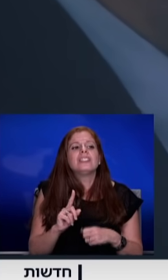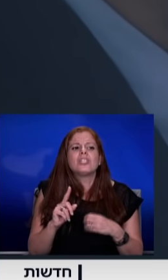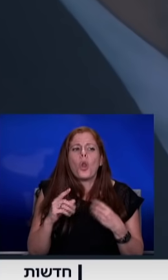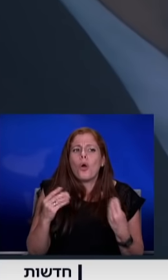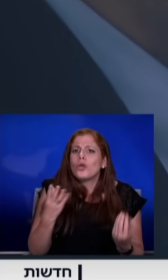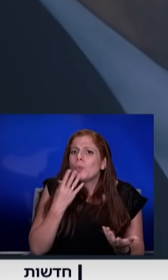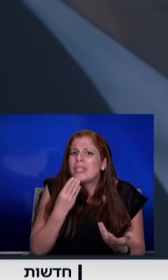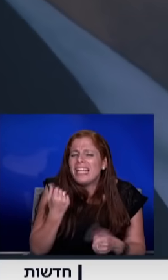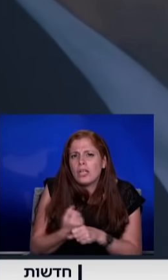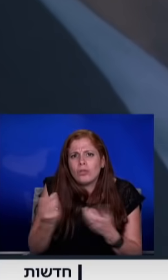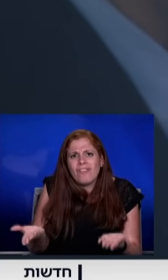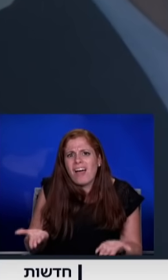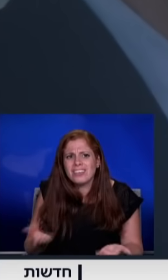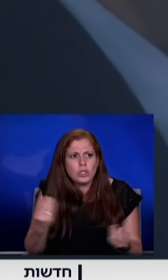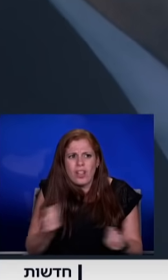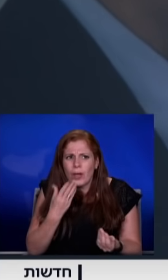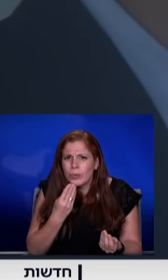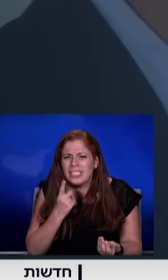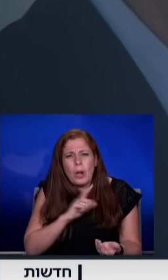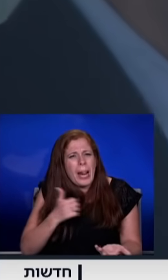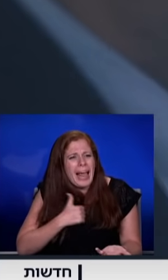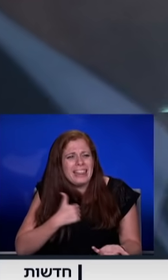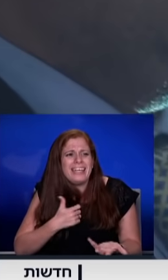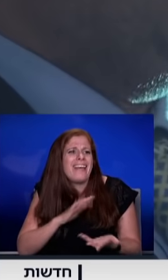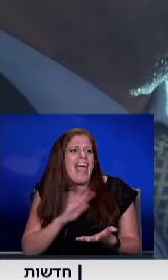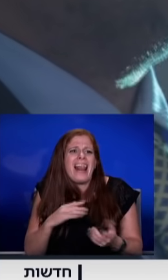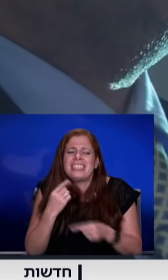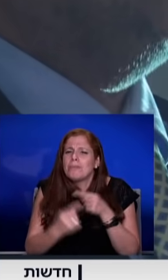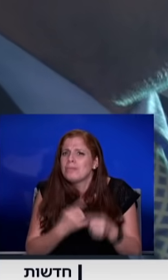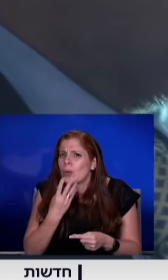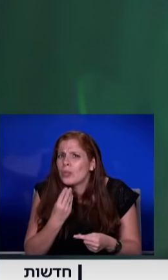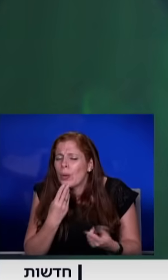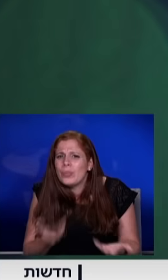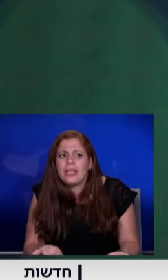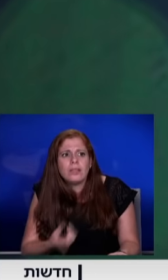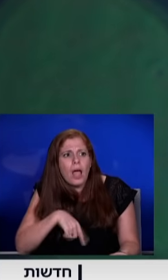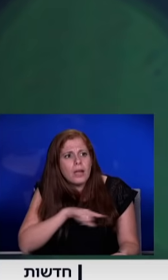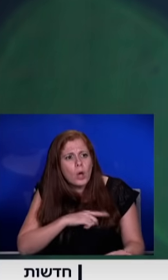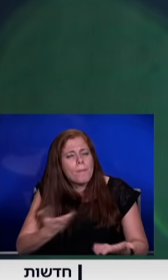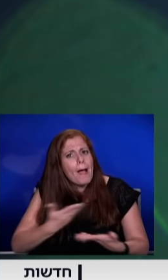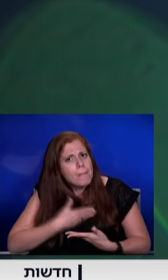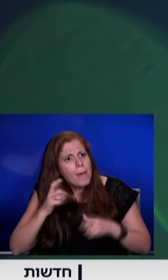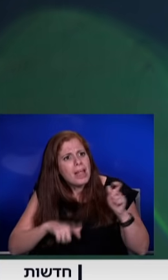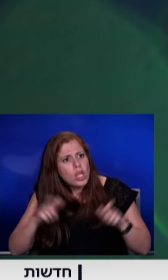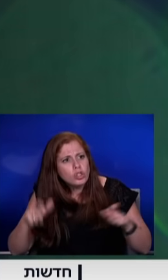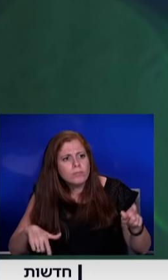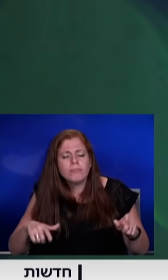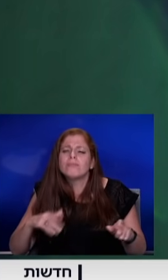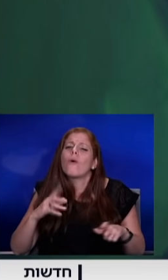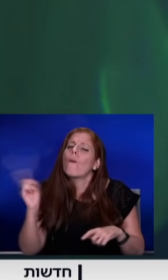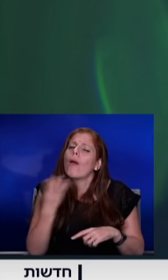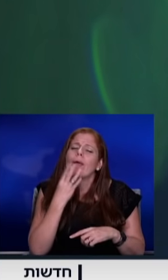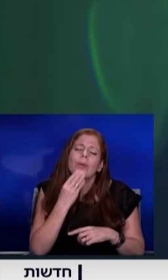זה פשוט לא יהודי. זה לא הלכתי, אין לזה במסורת היהודית. אנחנו מקבלים אנשים. כל היהודים בחסד קשיבים